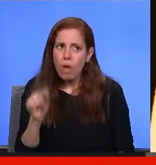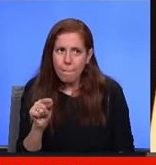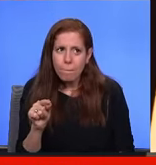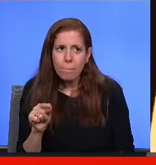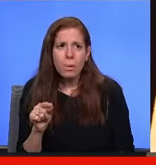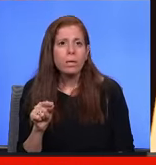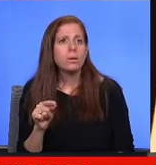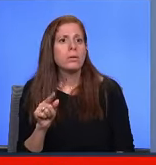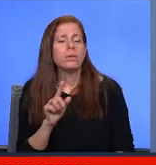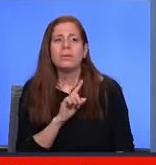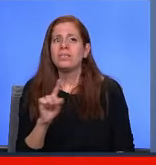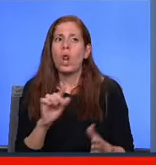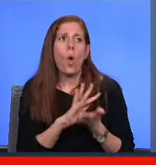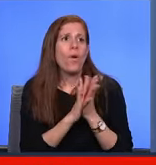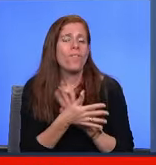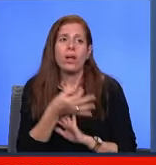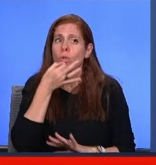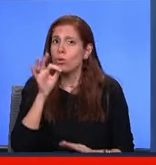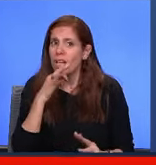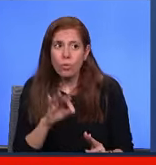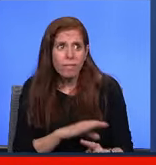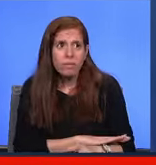זה לא נעשה יותר טוב.